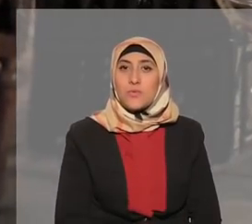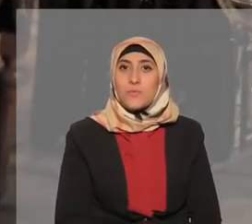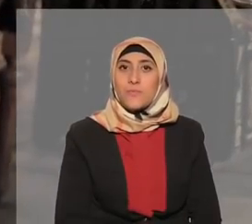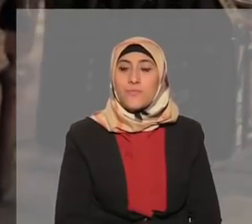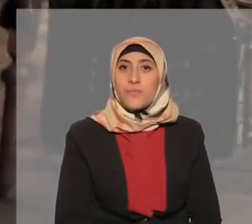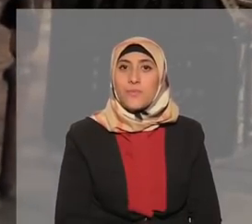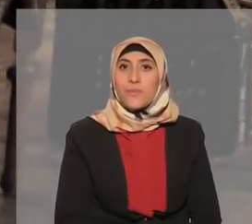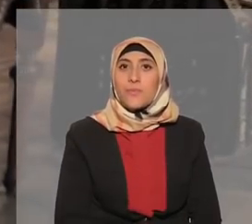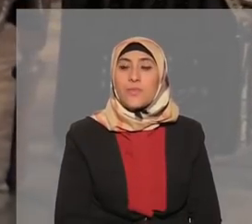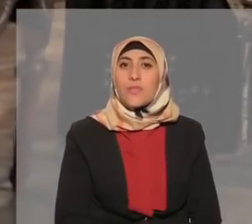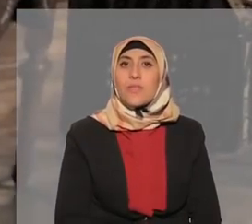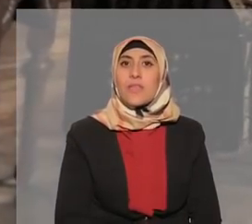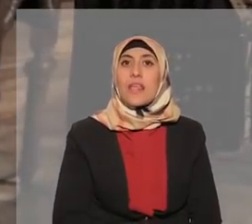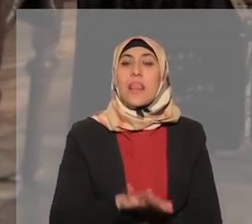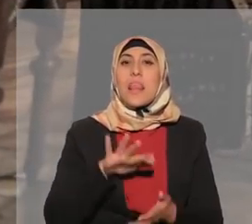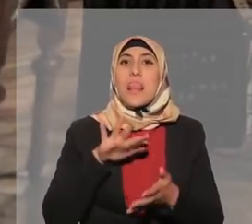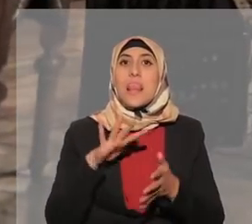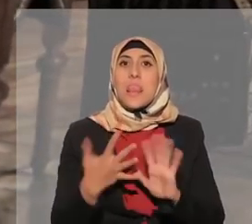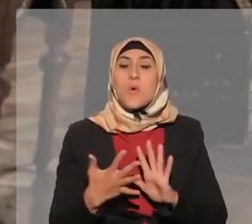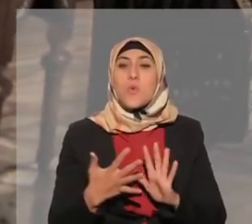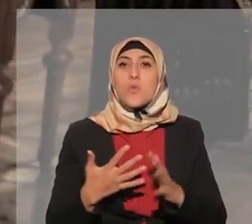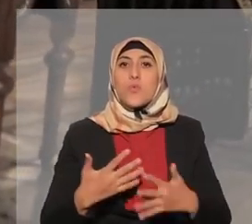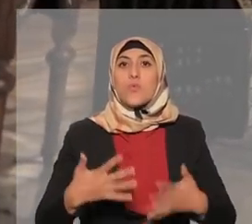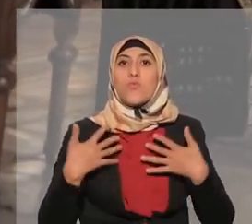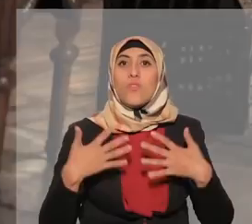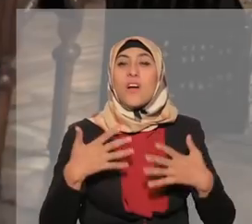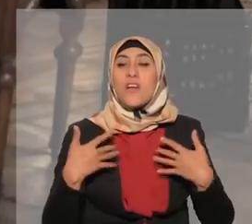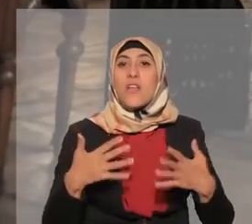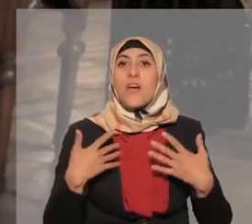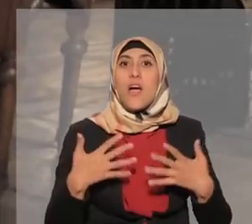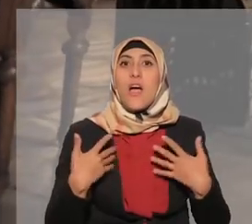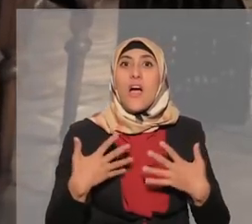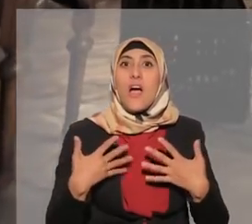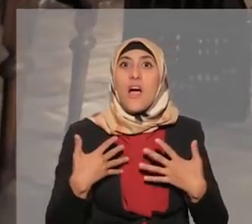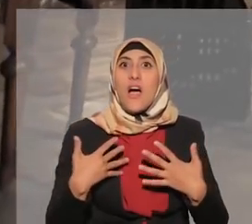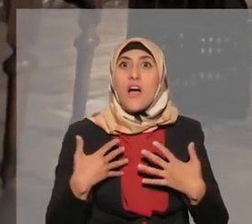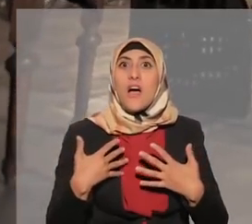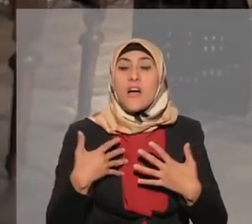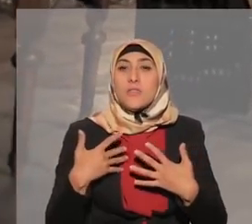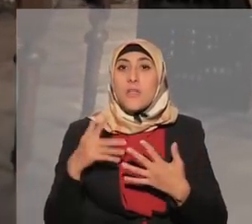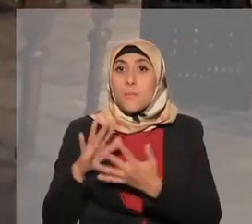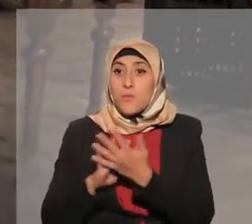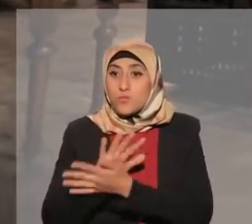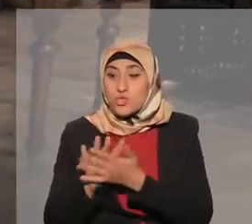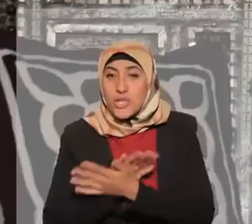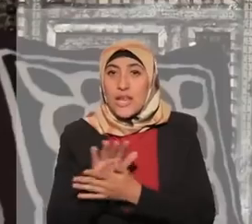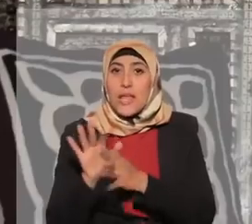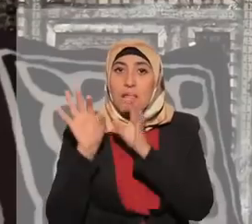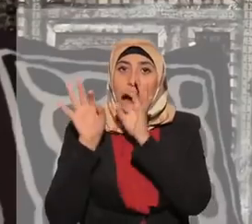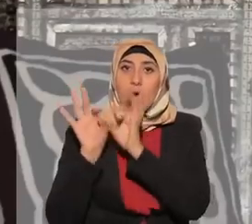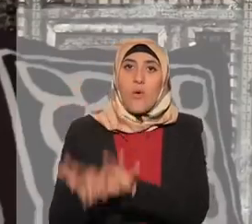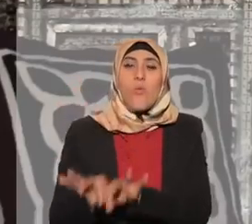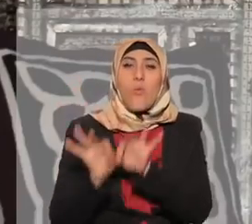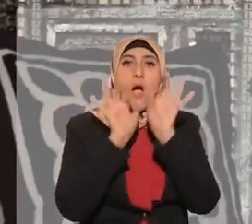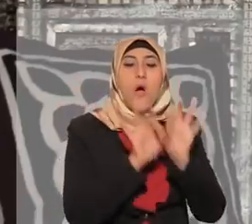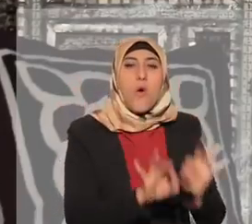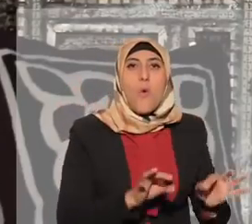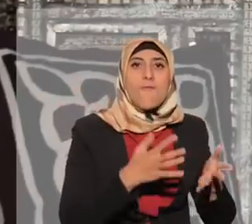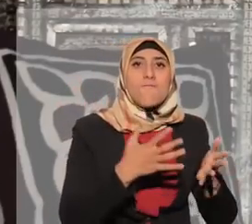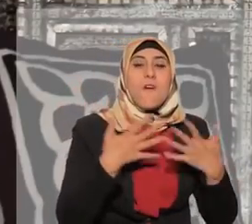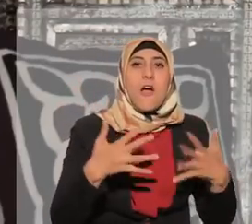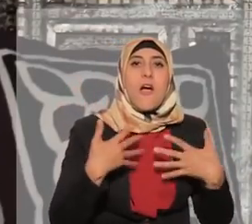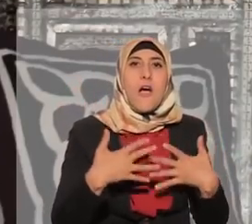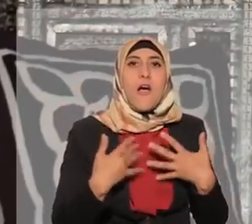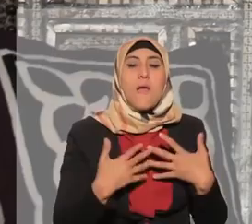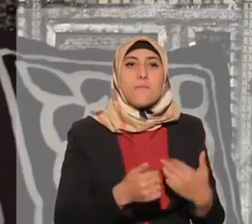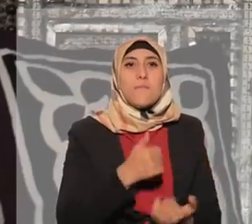قال متى يكون العبد راضيا عن الله؟ قالت إذا كان سروره بالمصيبة مثل سروره بالنعمة. شوف رجعنا مرة أخرى لمعنى